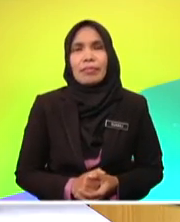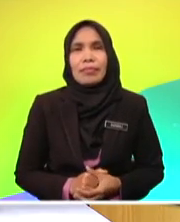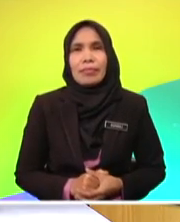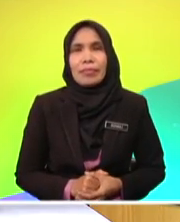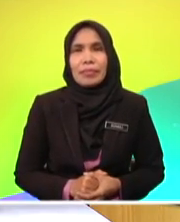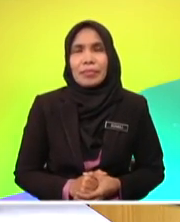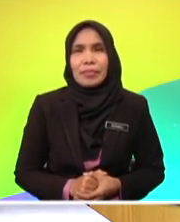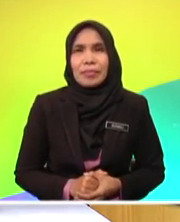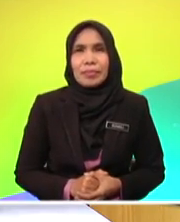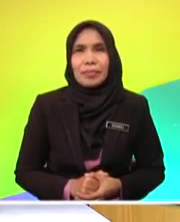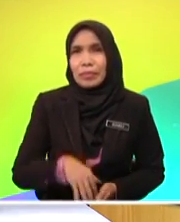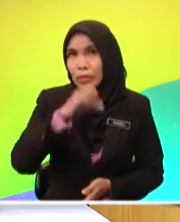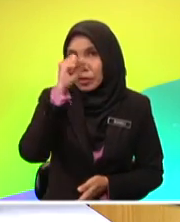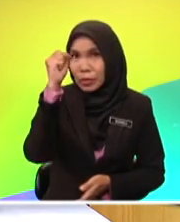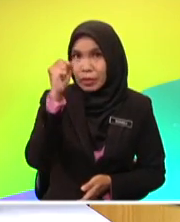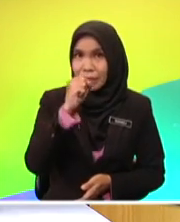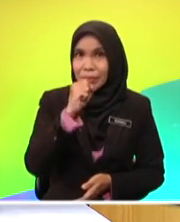bagi. Okey, soalannya.